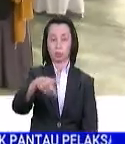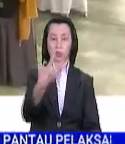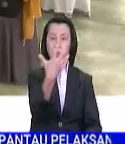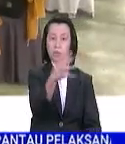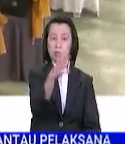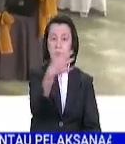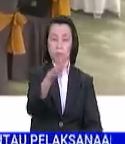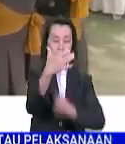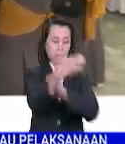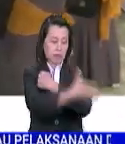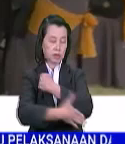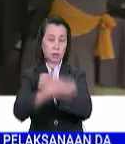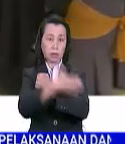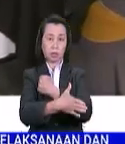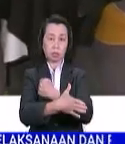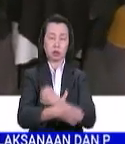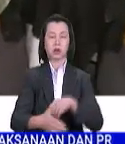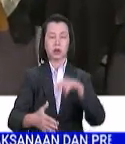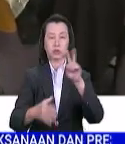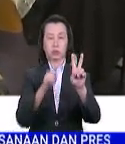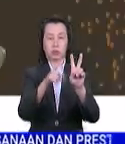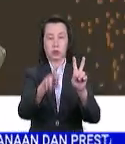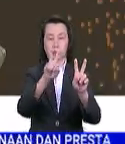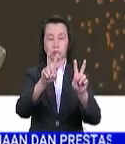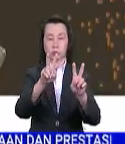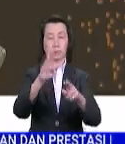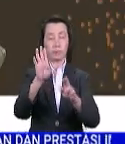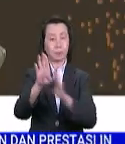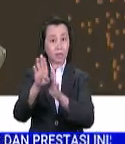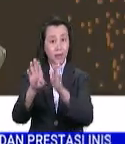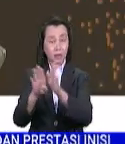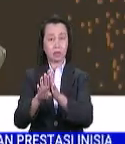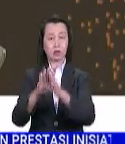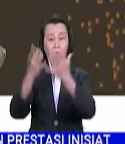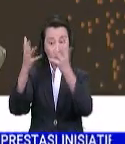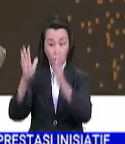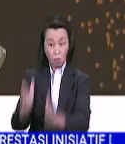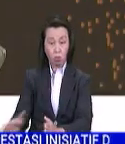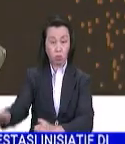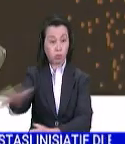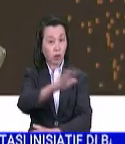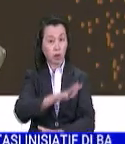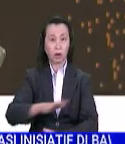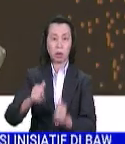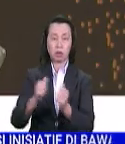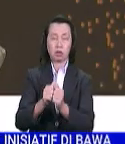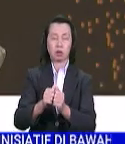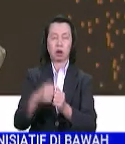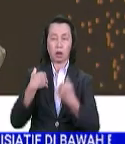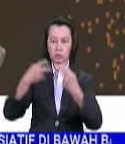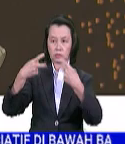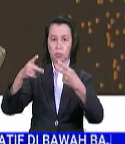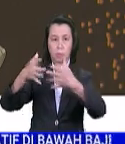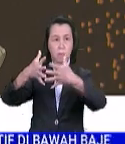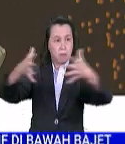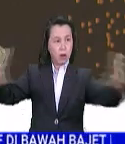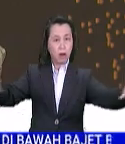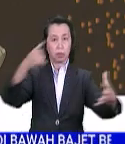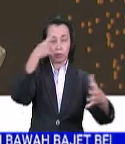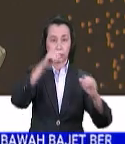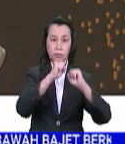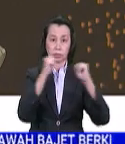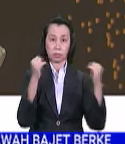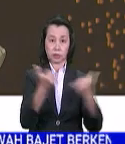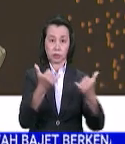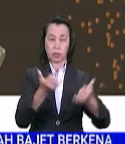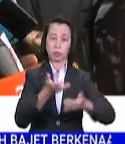15 buah negara dengan dua perpuluhan 2 pilihan penduduk turut menawarkan potensi pasaran lebih luas kepada syari'at 4